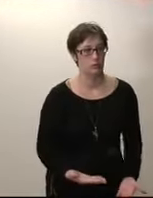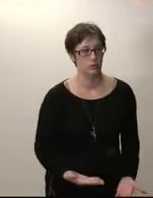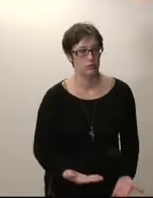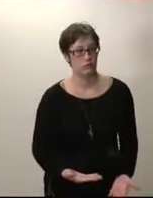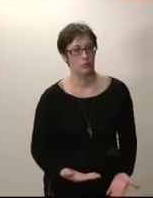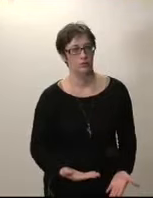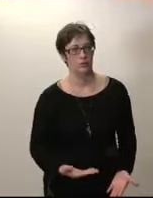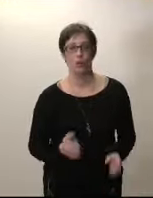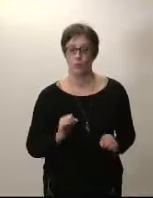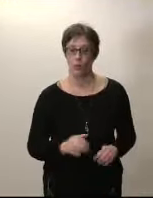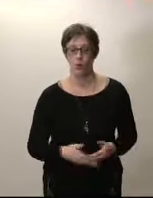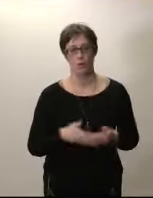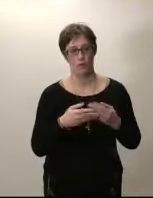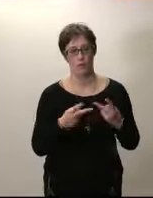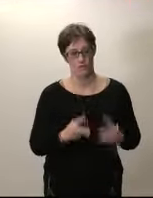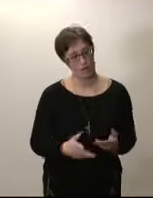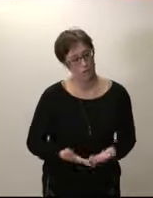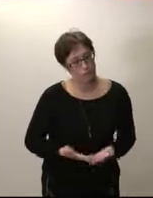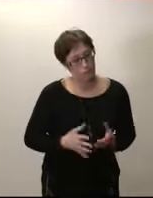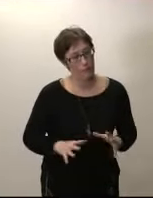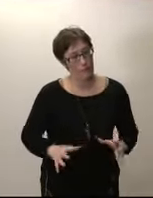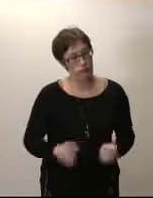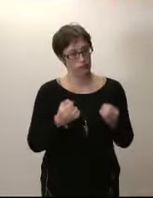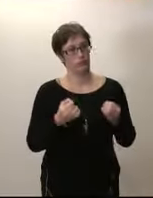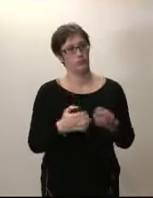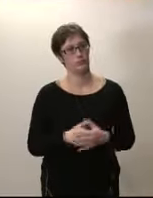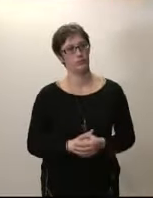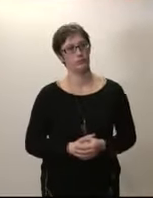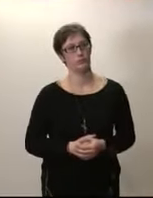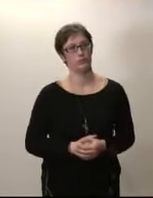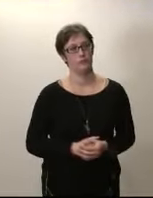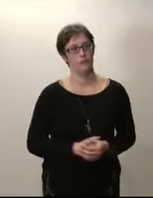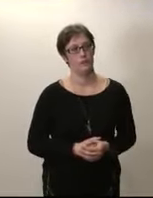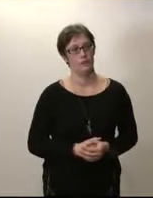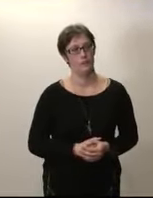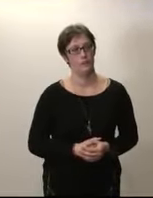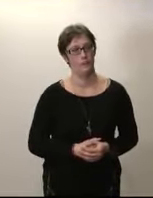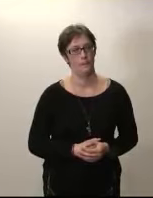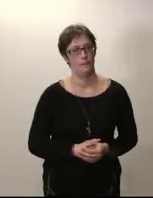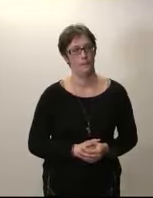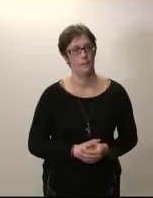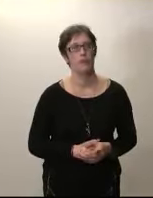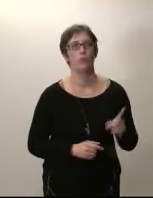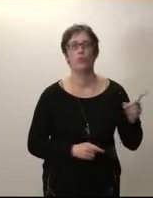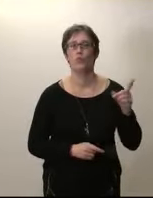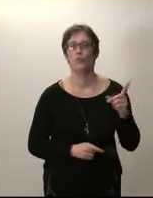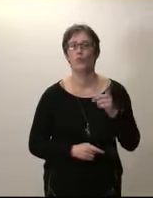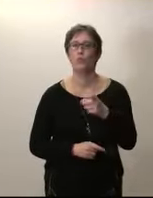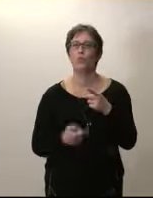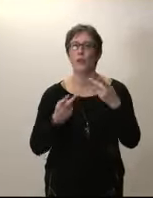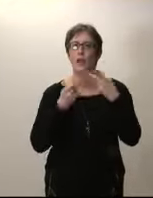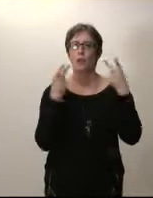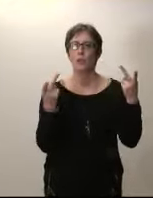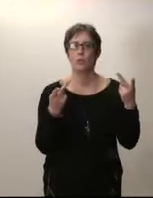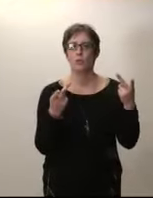les municipalités de là où ils en sont. Voilà. Parce que, malgré tout, vous annoncez donc 6 millions d'euros